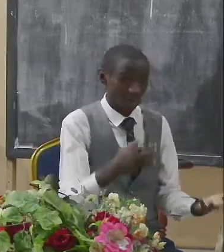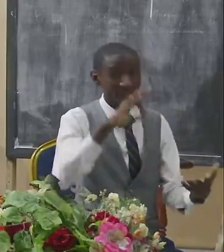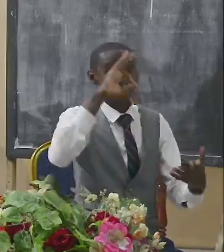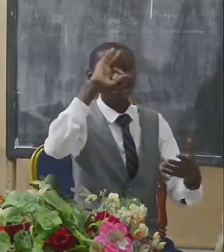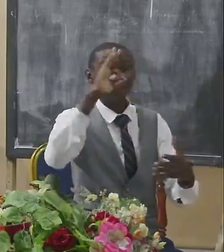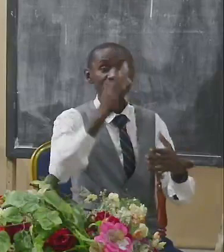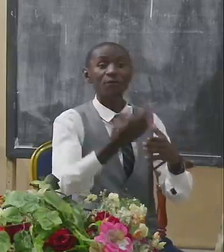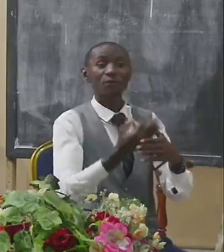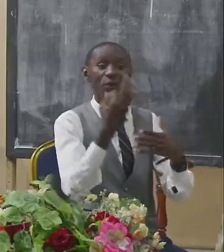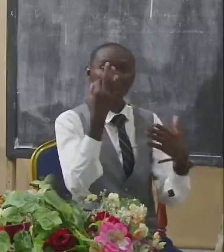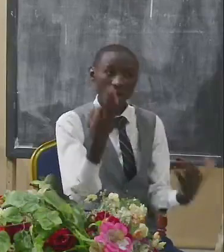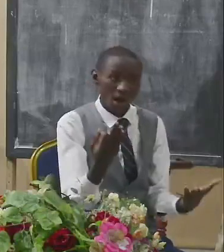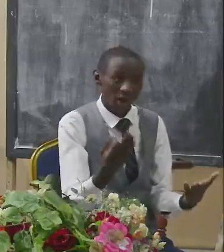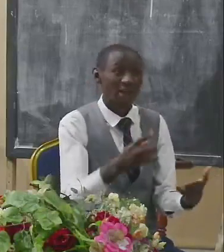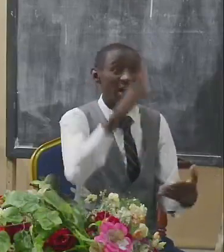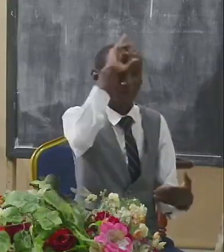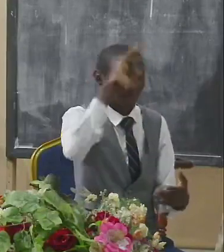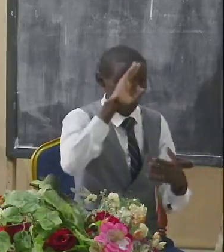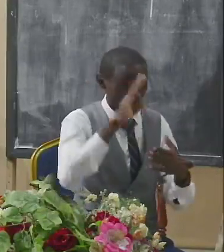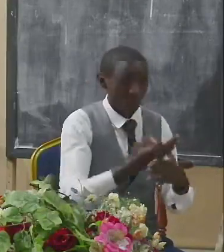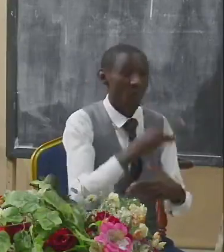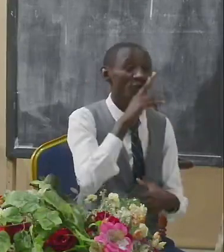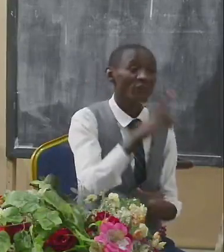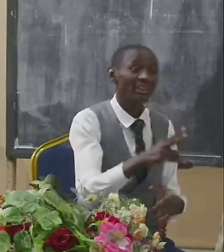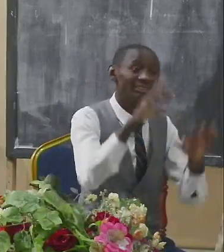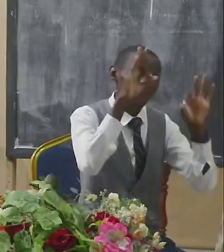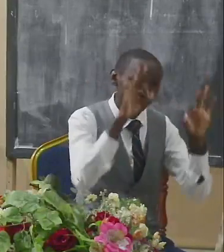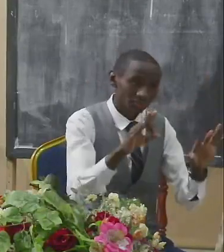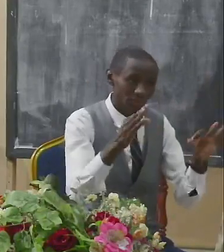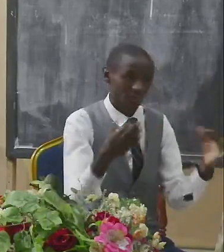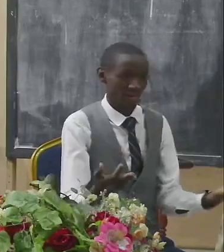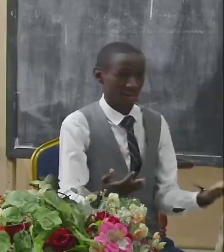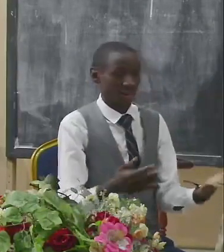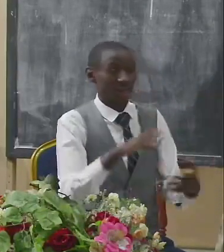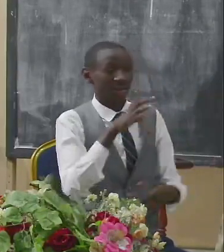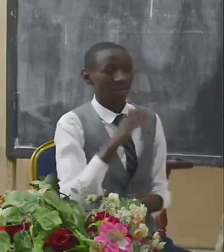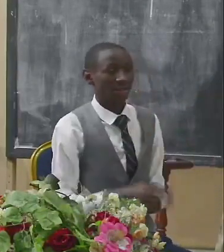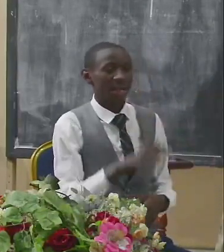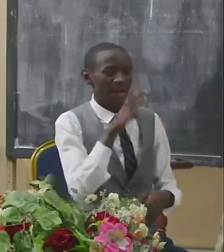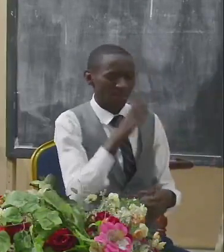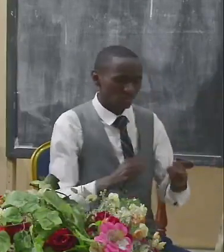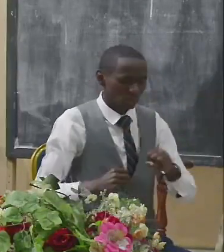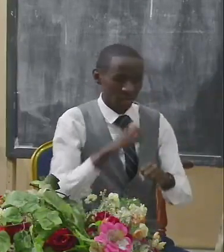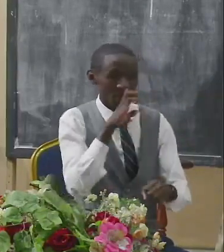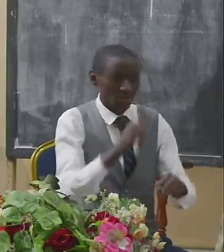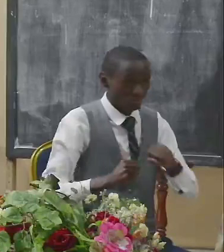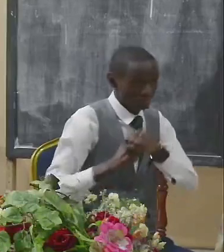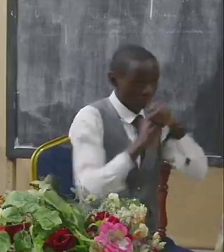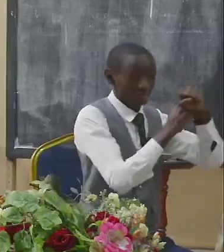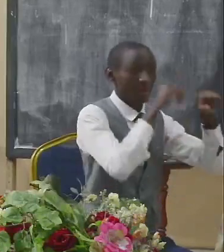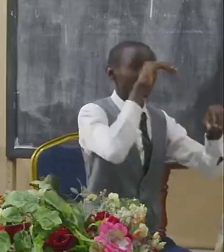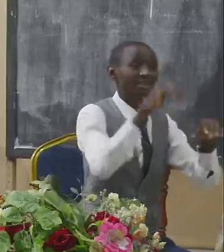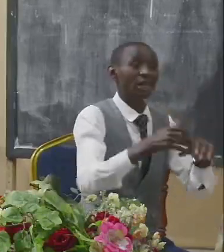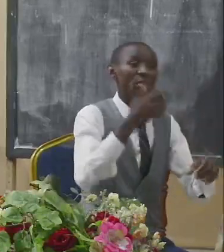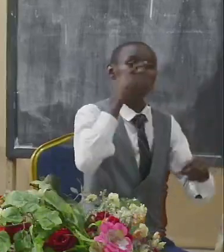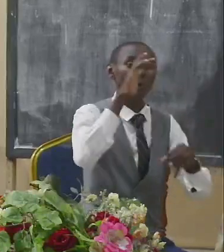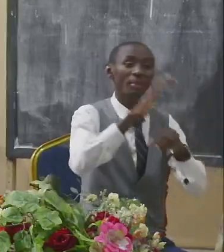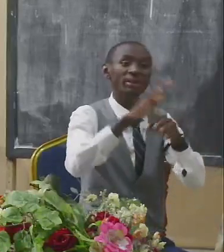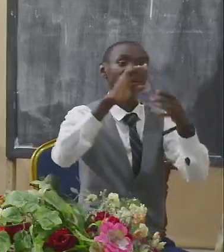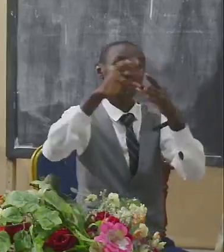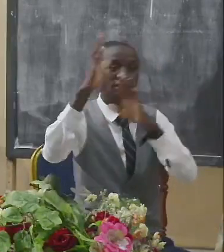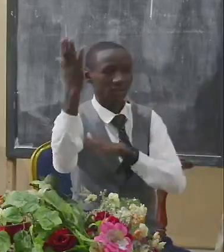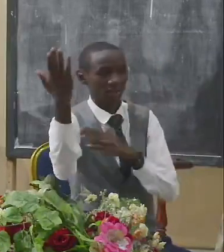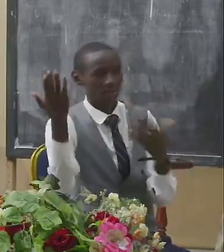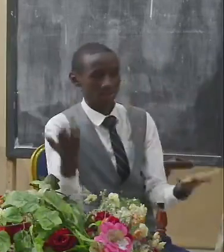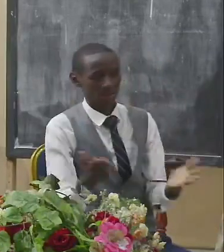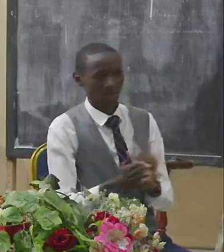foi. Imani. Réelle. Ya kweli. Véritable. Ya makweli. Elle est ancrée. Inatiwa na. Dans les promesses de Dieu. Ndani ya ahadi za